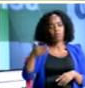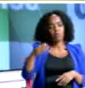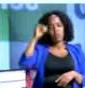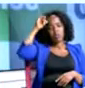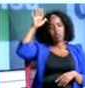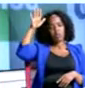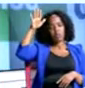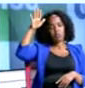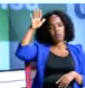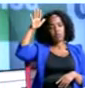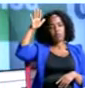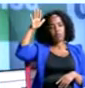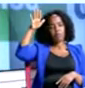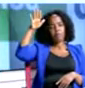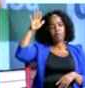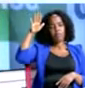Namun